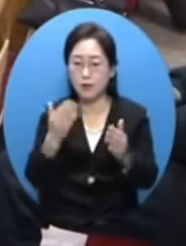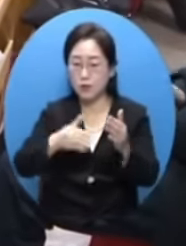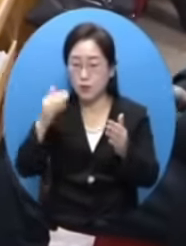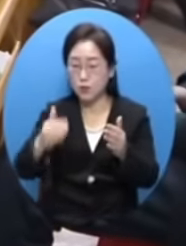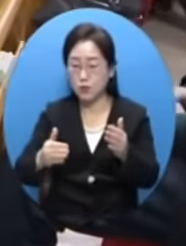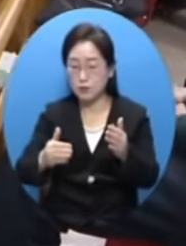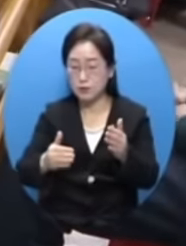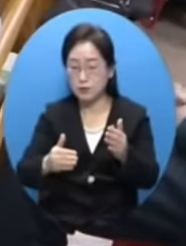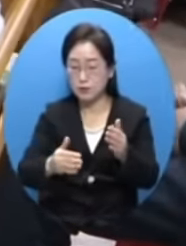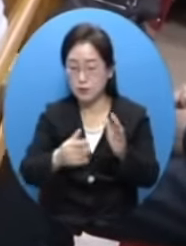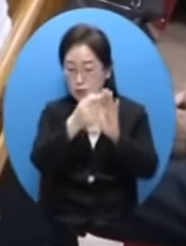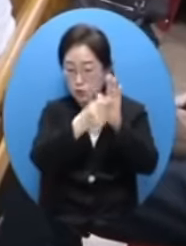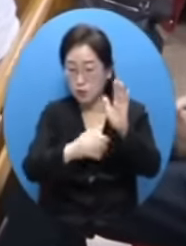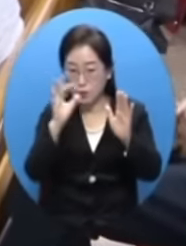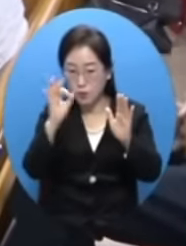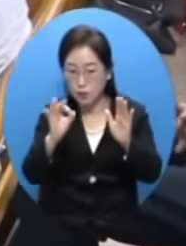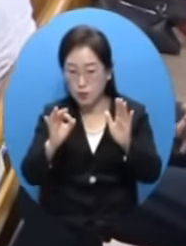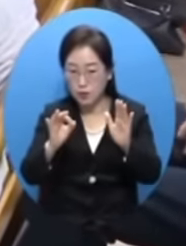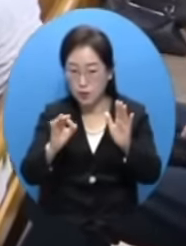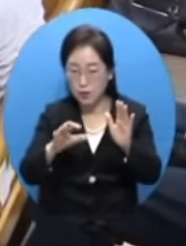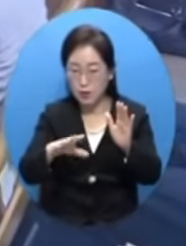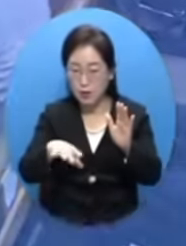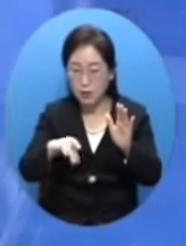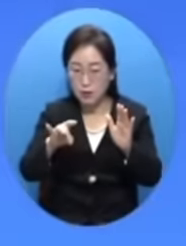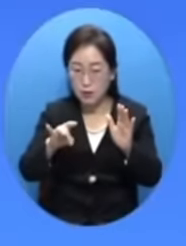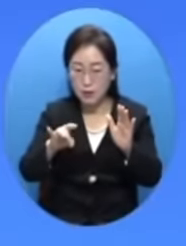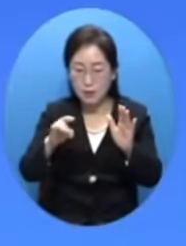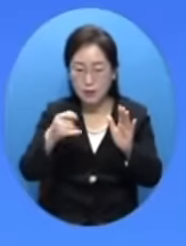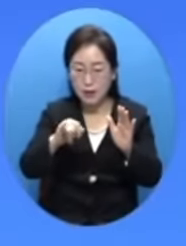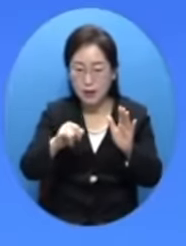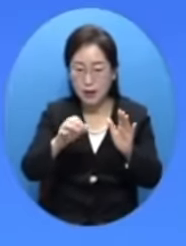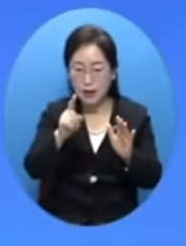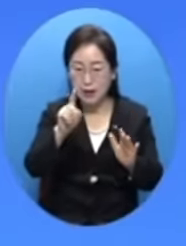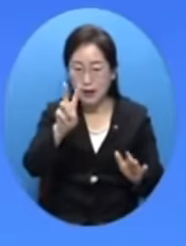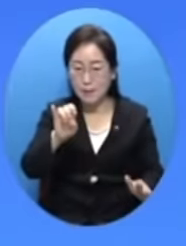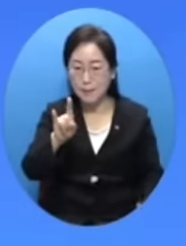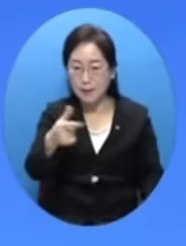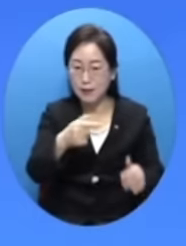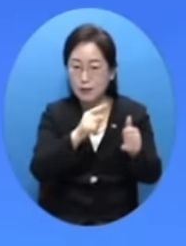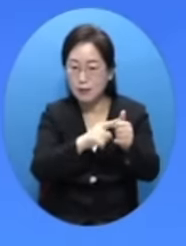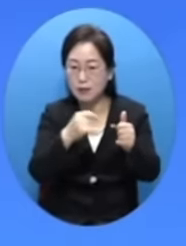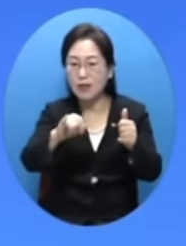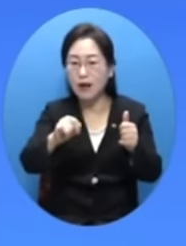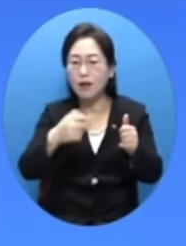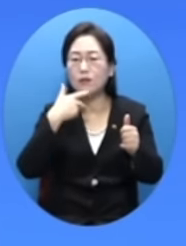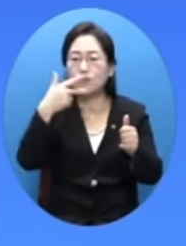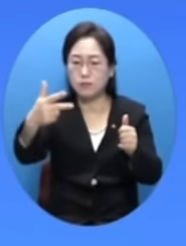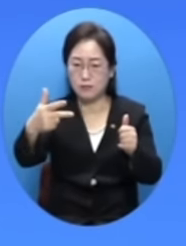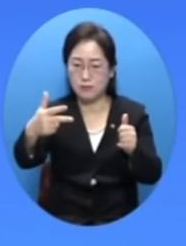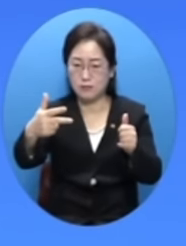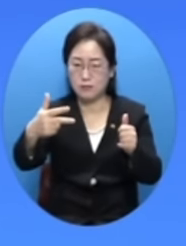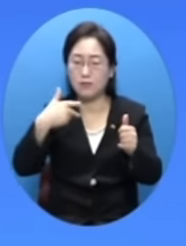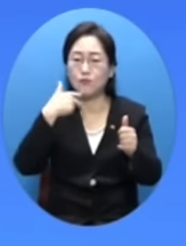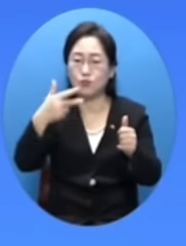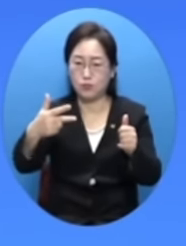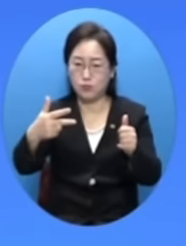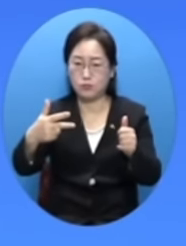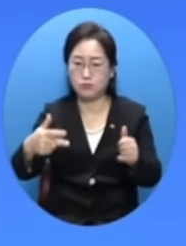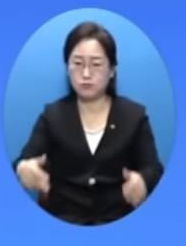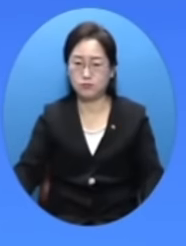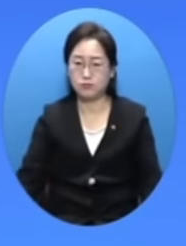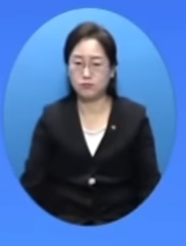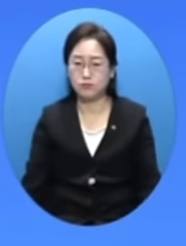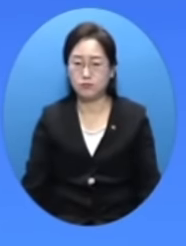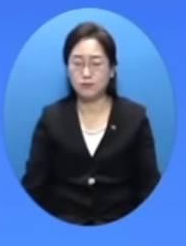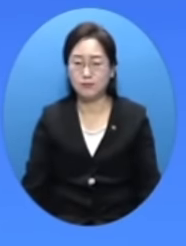외국인이 한국에 첫 번째 낳은 딸로 기록된 것이 아펜사르 선교사의 딸이었는데 그 딸 나이 7살입니다. 7살의 나이인데